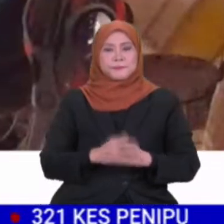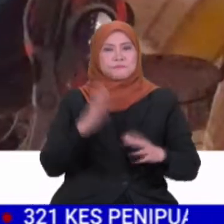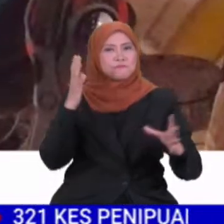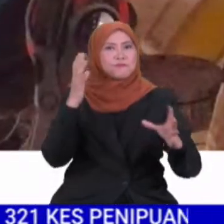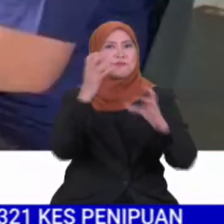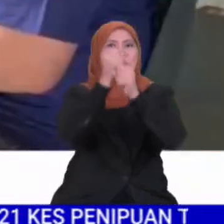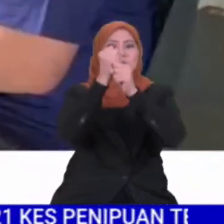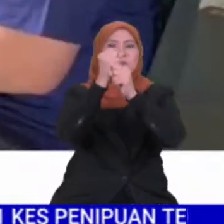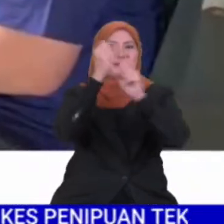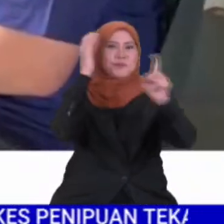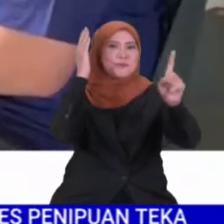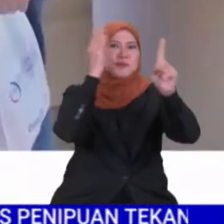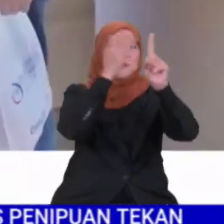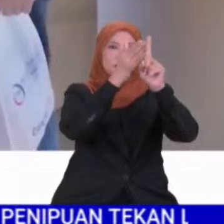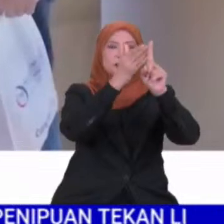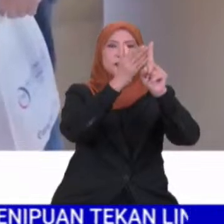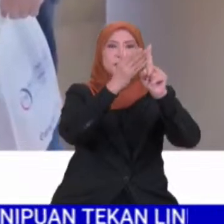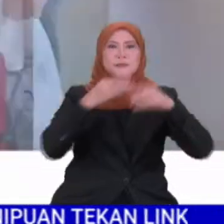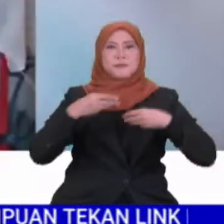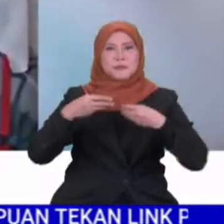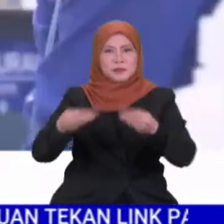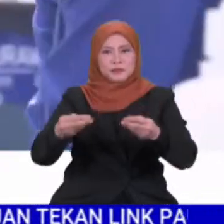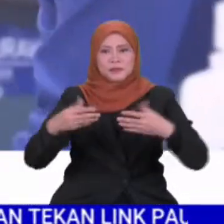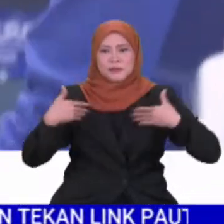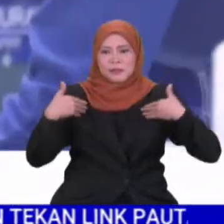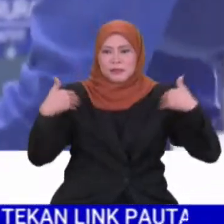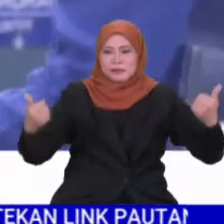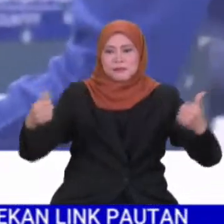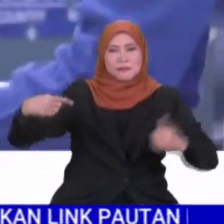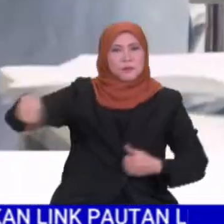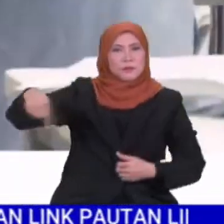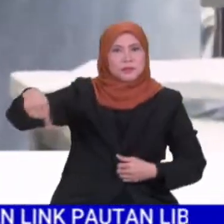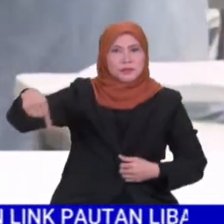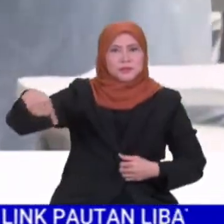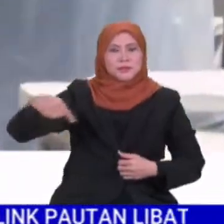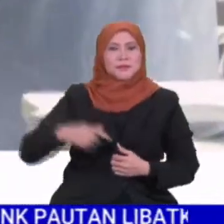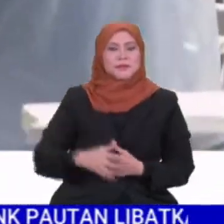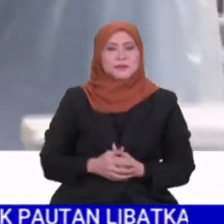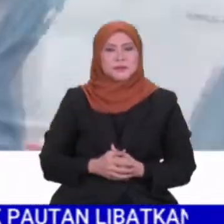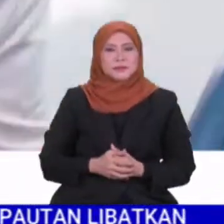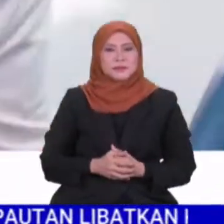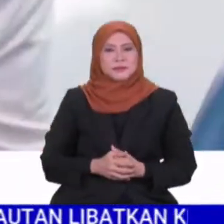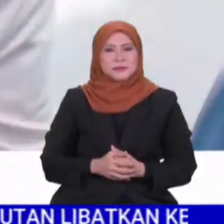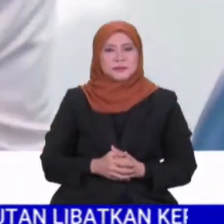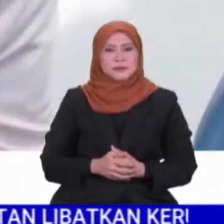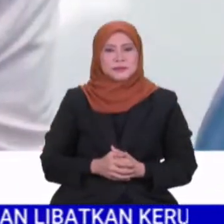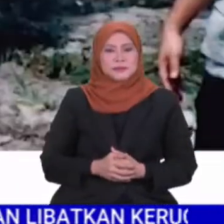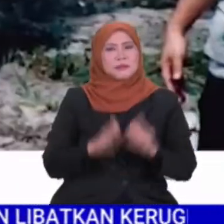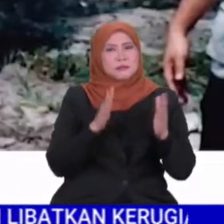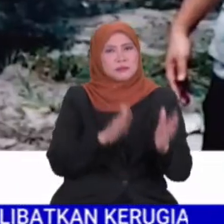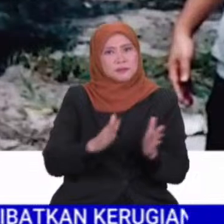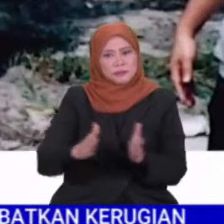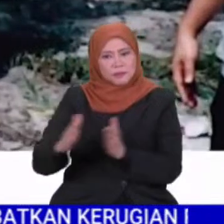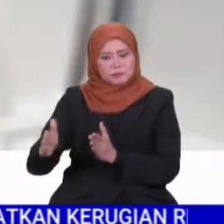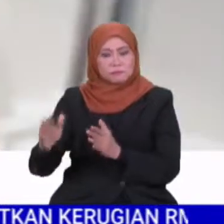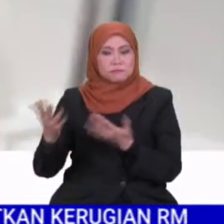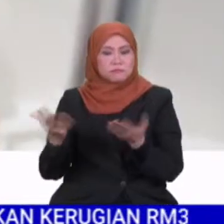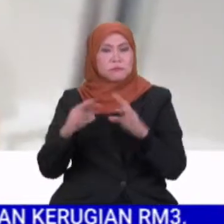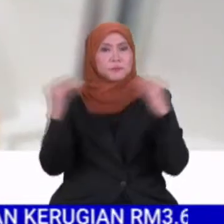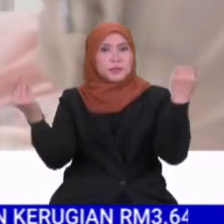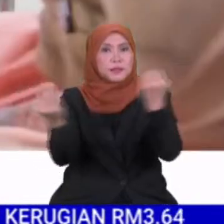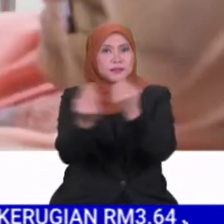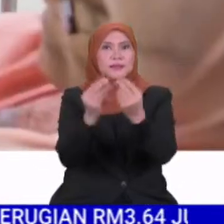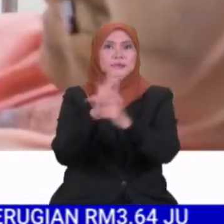mencapai matlamat kita dalam memberi tindakan kesihatan yang berkualiti dengan mengajar masyarakat